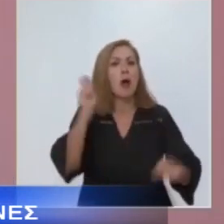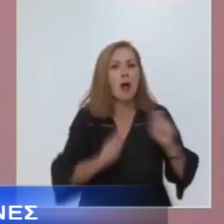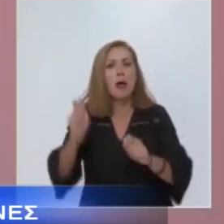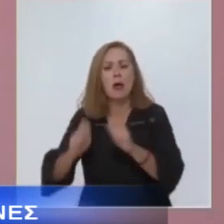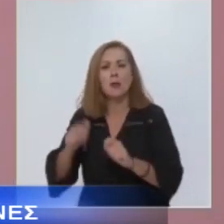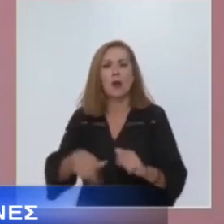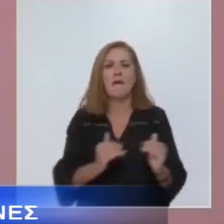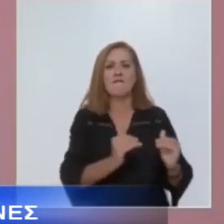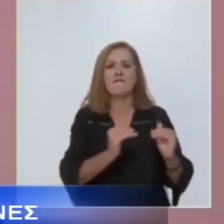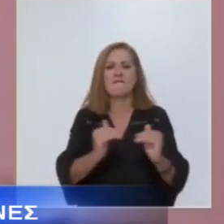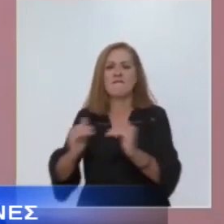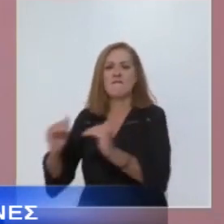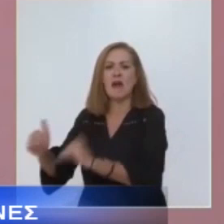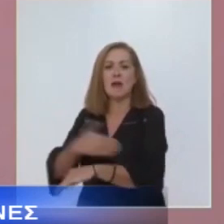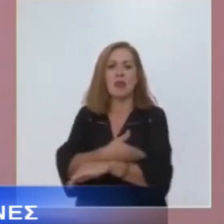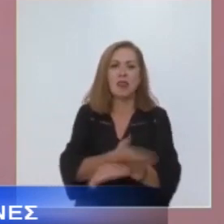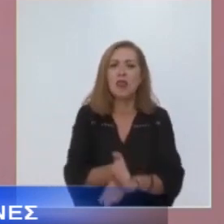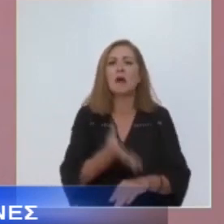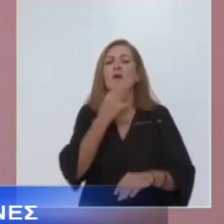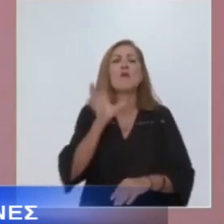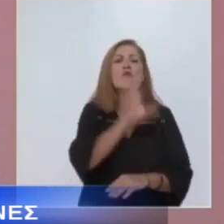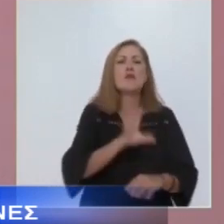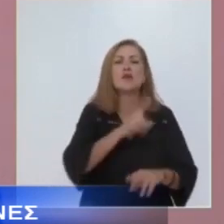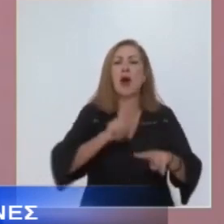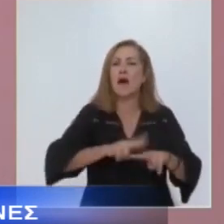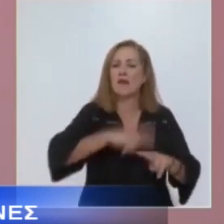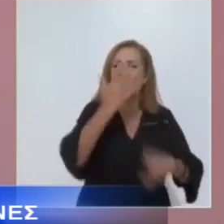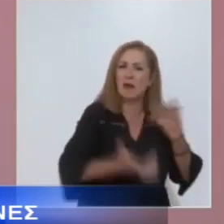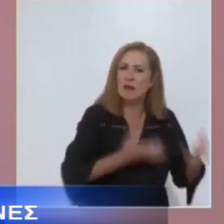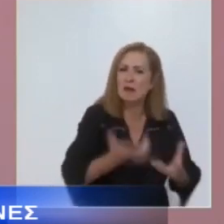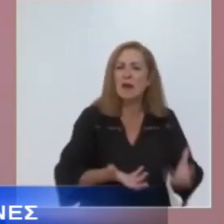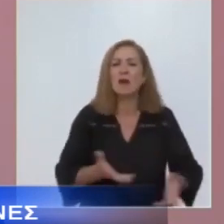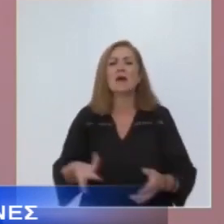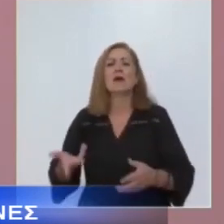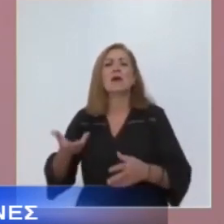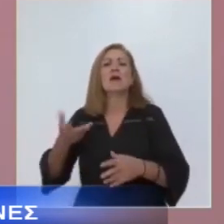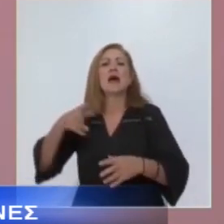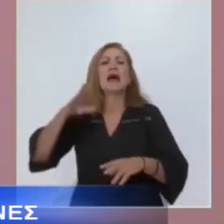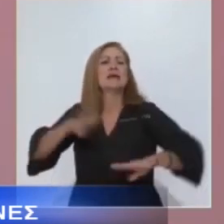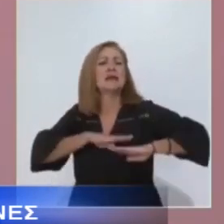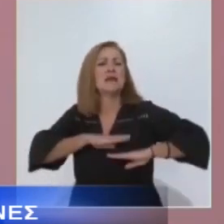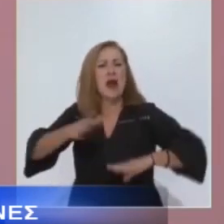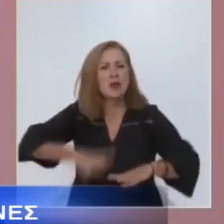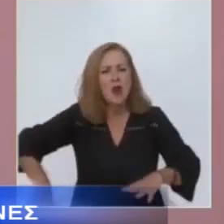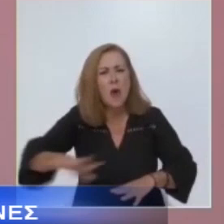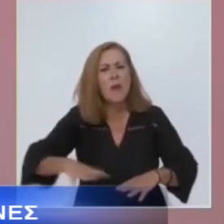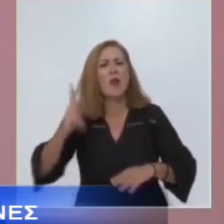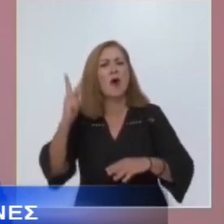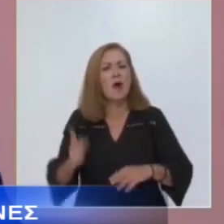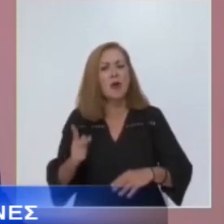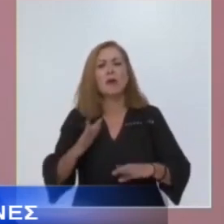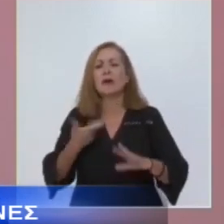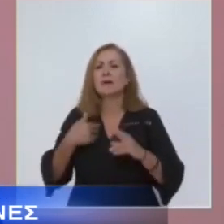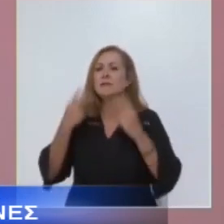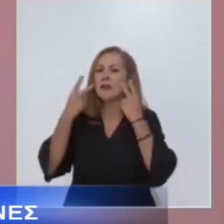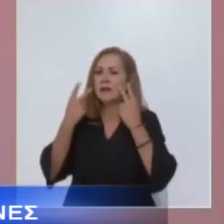παγώσει ή καθυστερούν. Το Μουσείο Ολοκαυτώματος, το γήπεδο του ΠΑΟΚ, το στρατόπεδο Κόδρα. Η ανάπλαση της έκθεσης που σημερινό δημοσίευμα μας